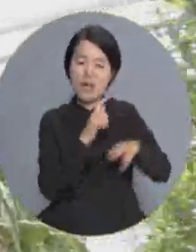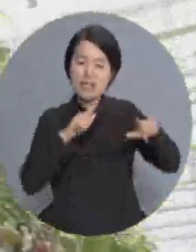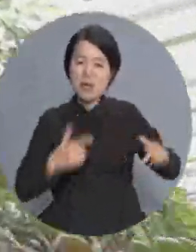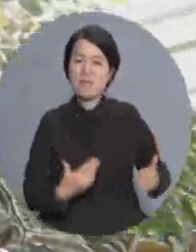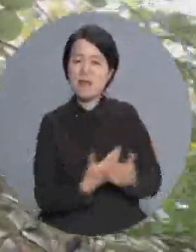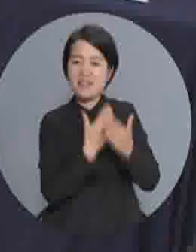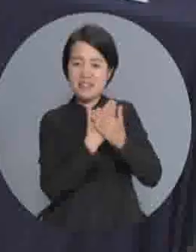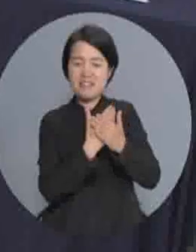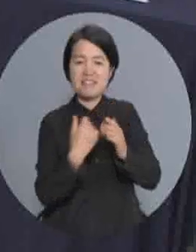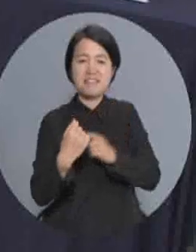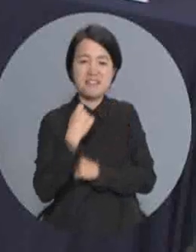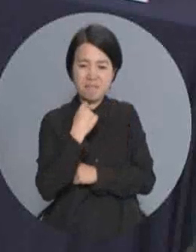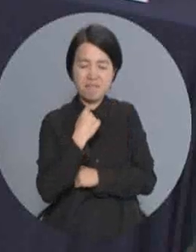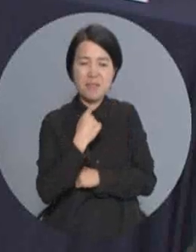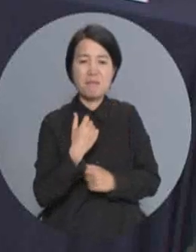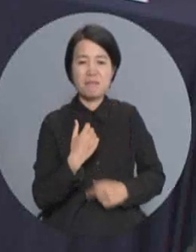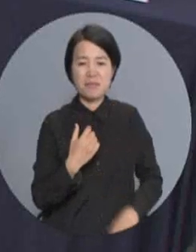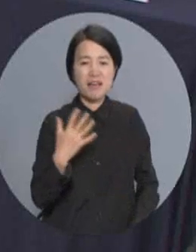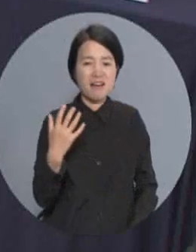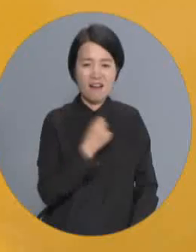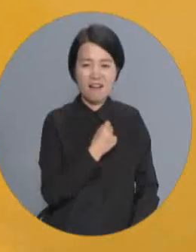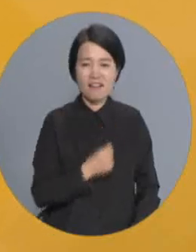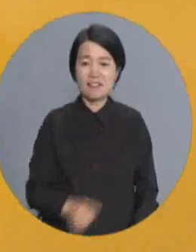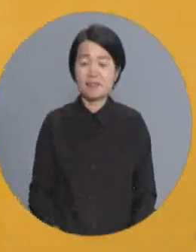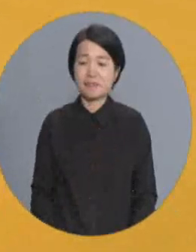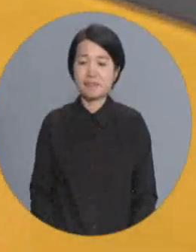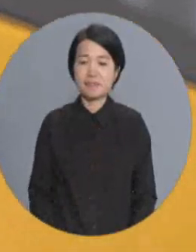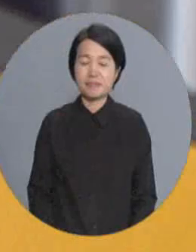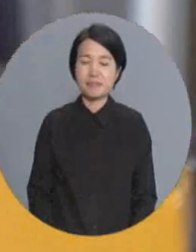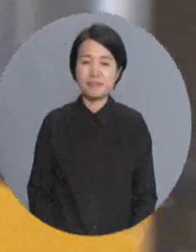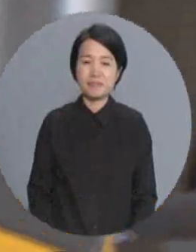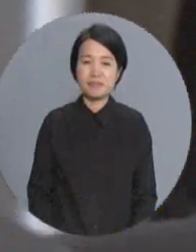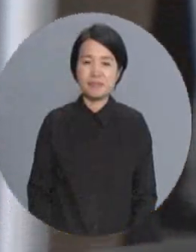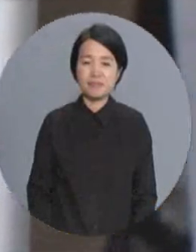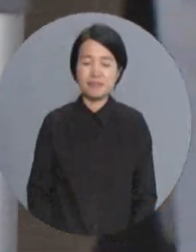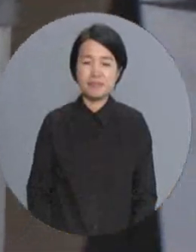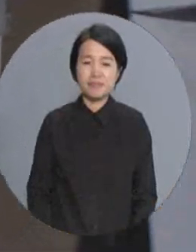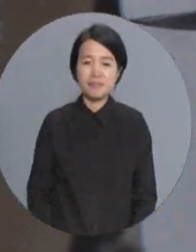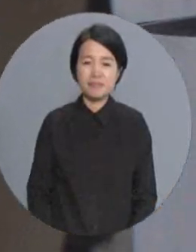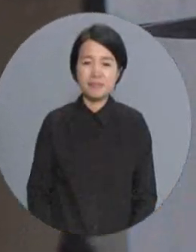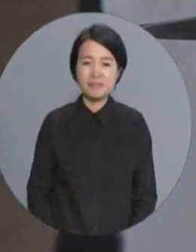발전의 새로운 전환점을 맞고 있습니다. MBC 뉴스 김담입니다.